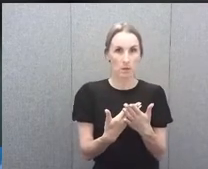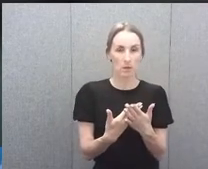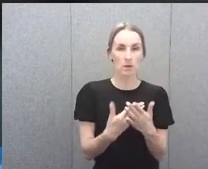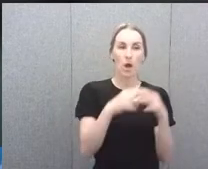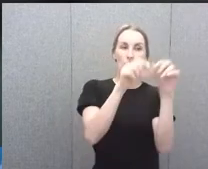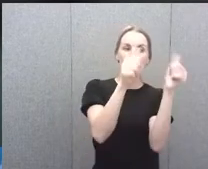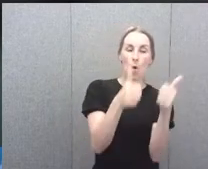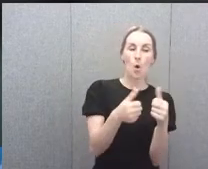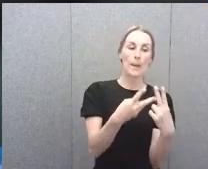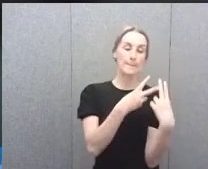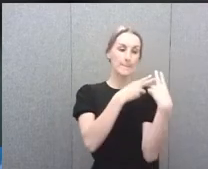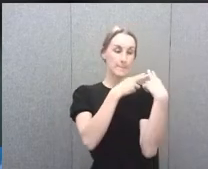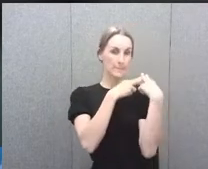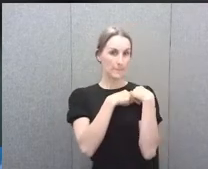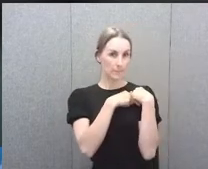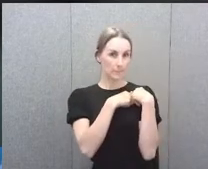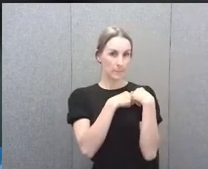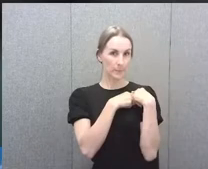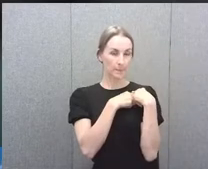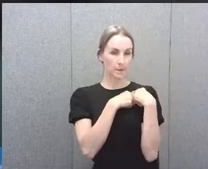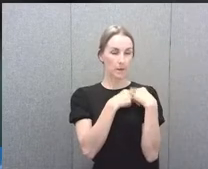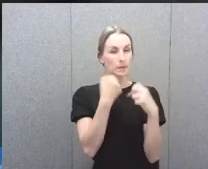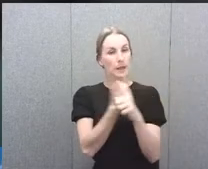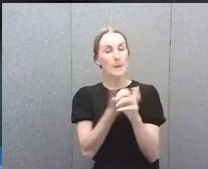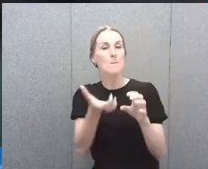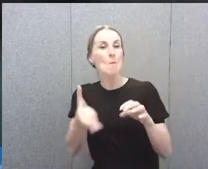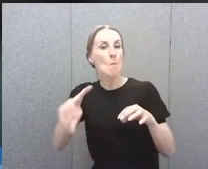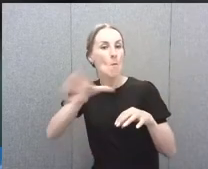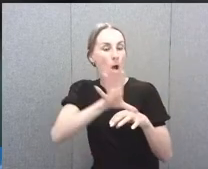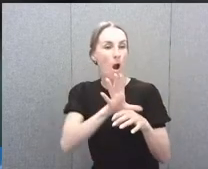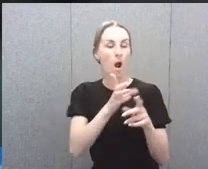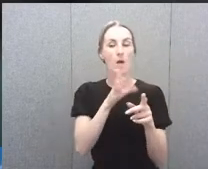И это отмечается во всех странах Европейского Союза.